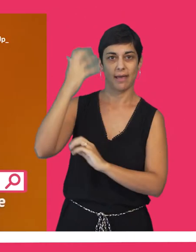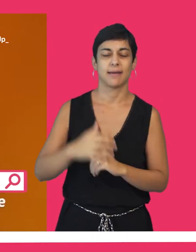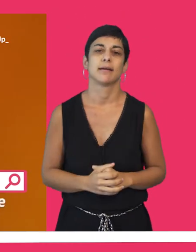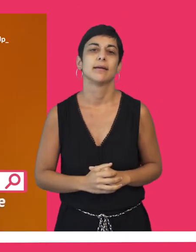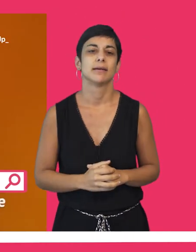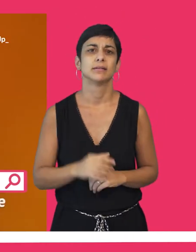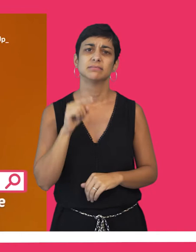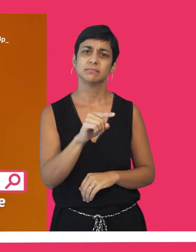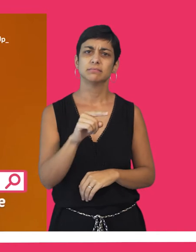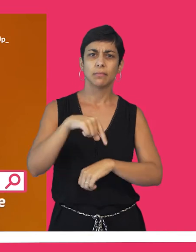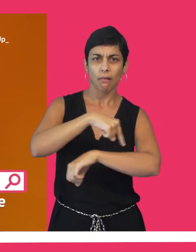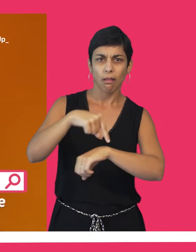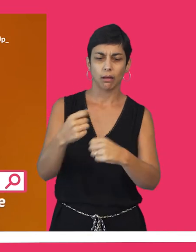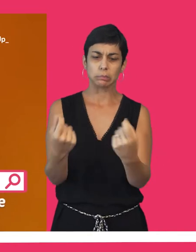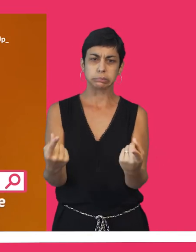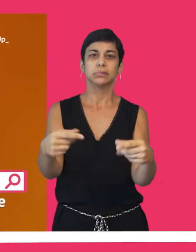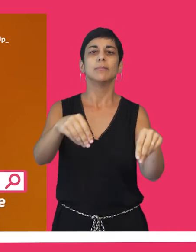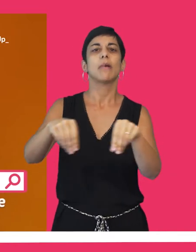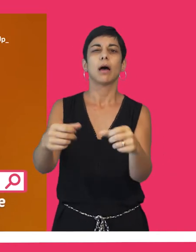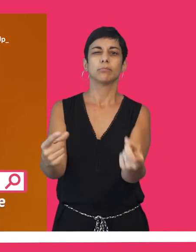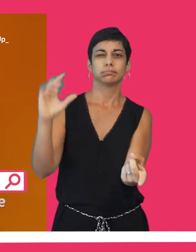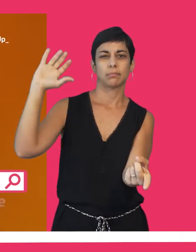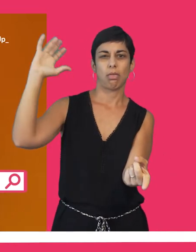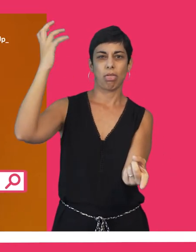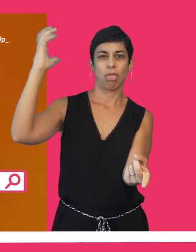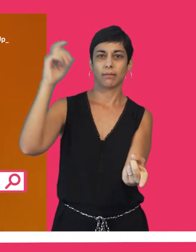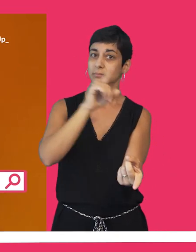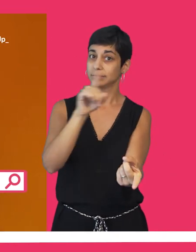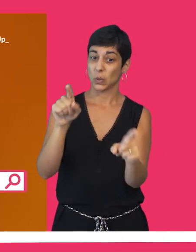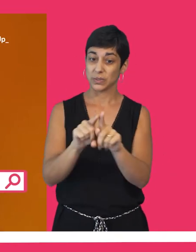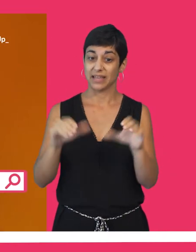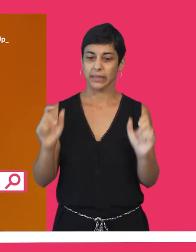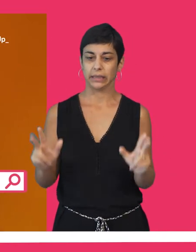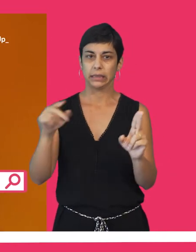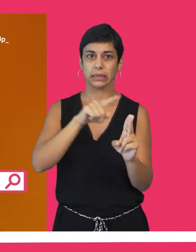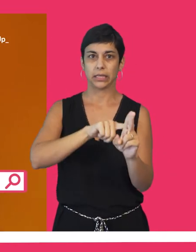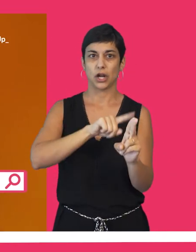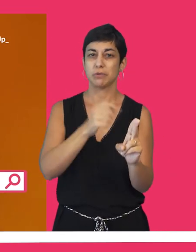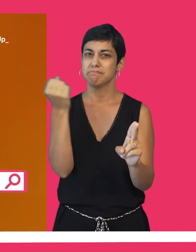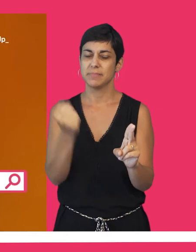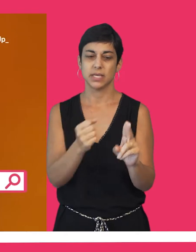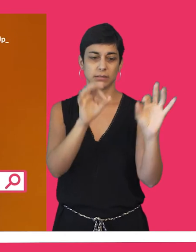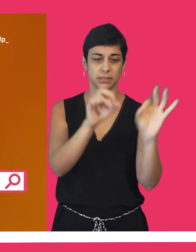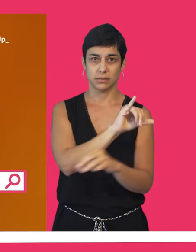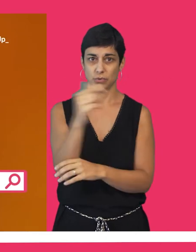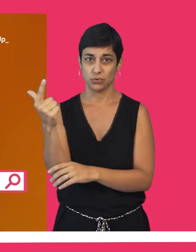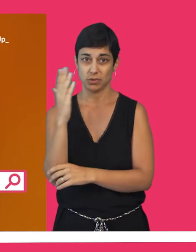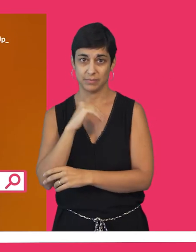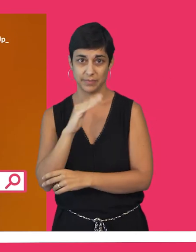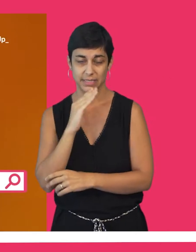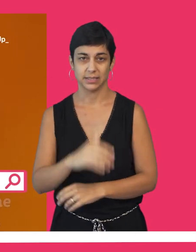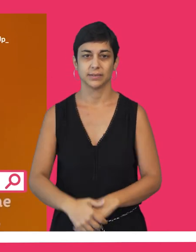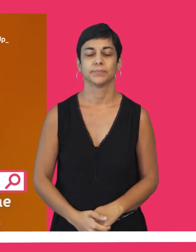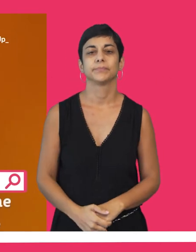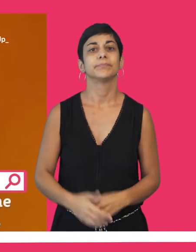Ils ne restaient pas des heures à la plage en plein soleil. Ils évitaient aussi les heures les plus dangereuses, donc entre 10h et